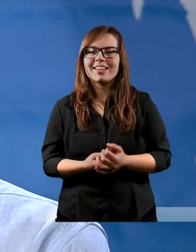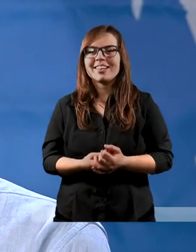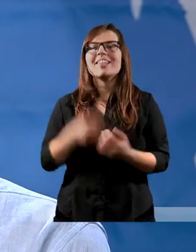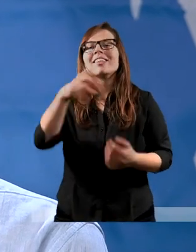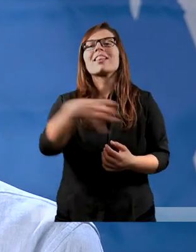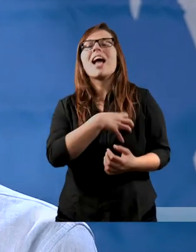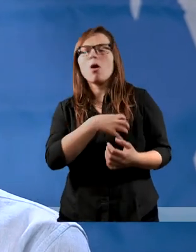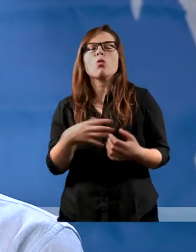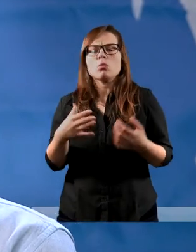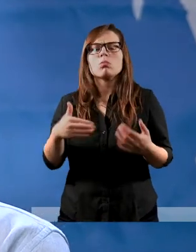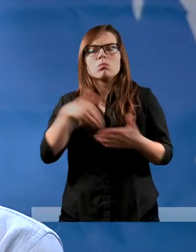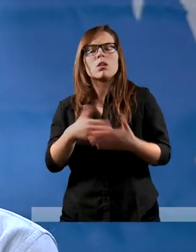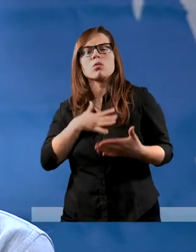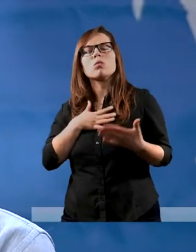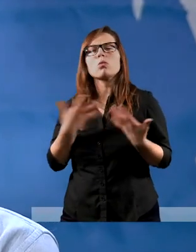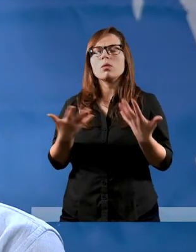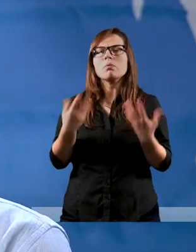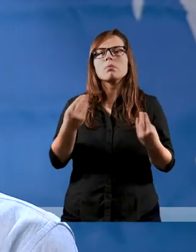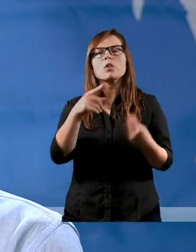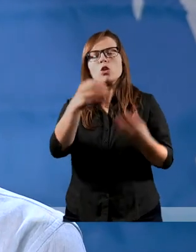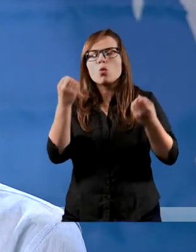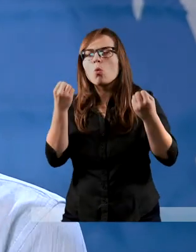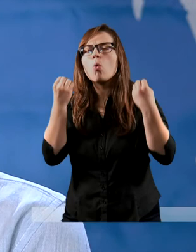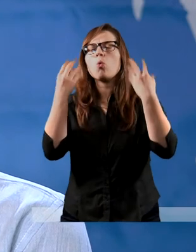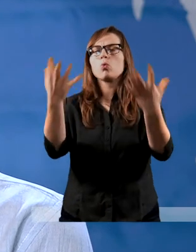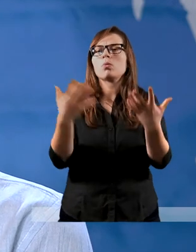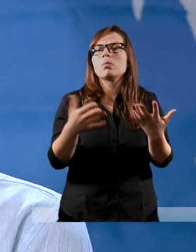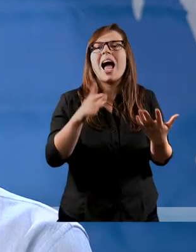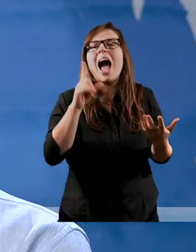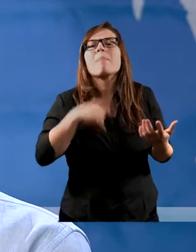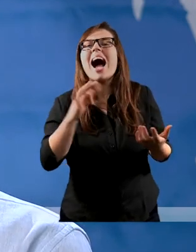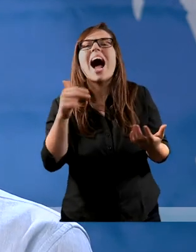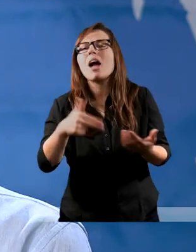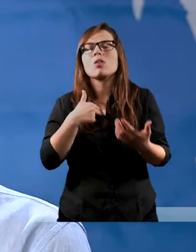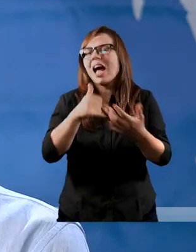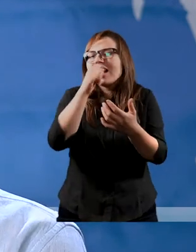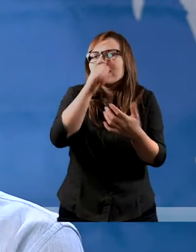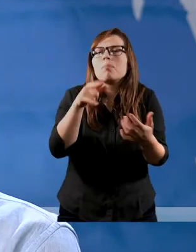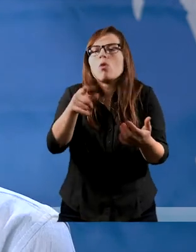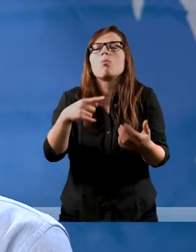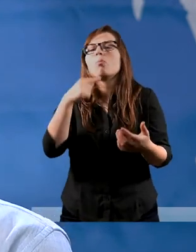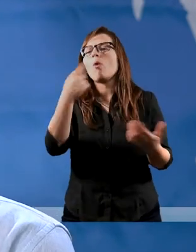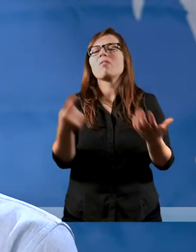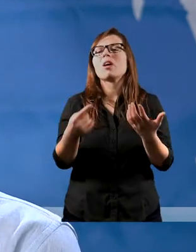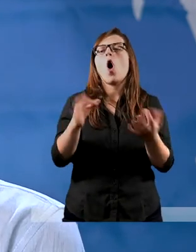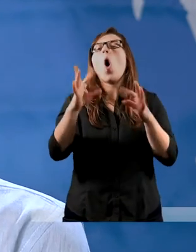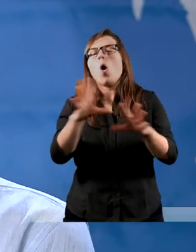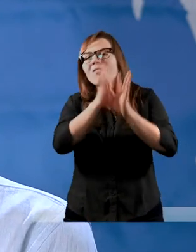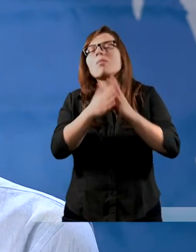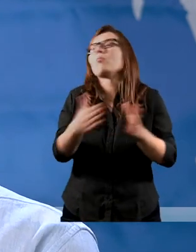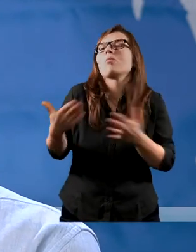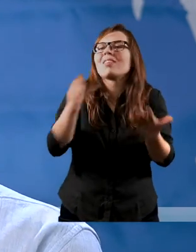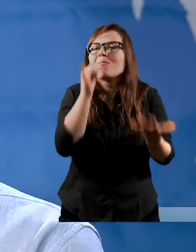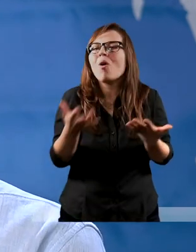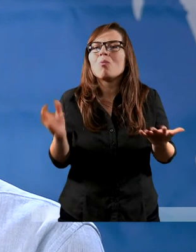Pamiętam, że dyrektor zachował się z niesamowitą kulturą, bo powiedział, Pani Aniu, nie mogę rzucić się Pani na szyję i powiedzieć, okej, wszystko